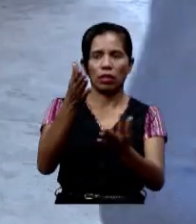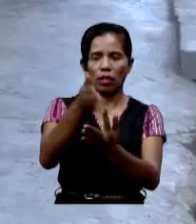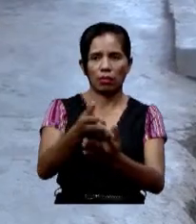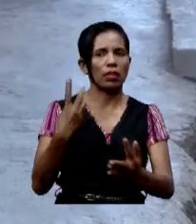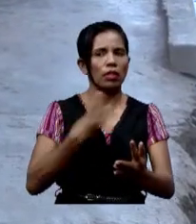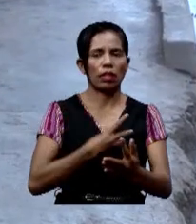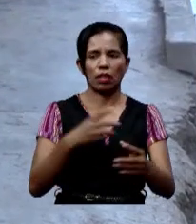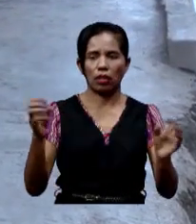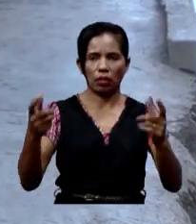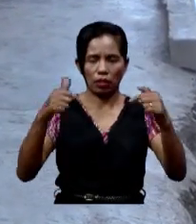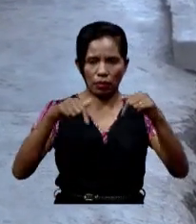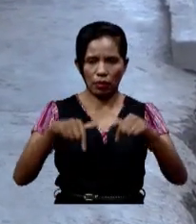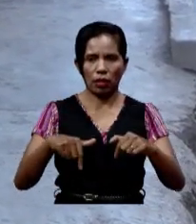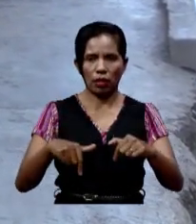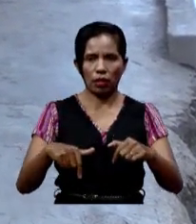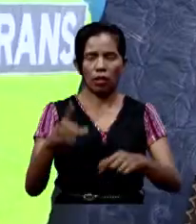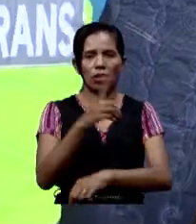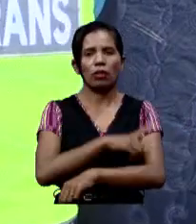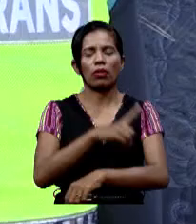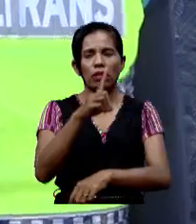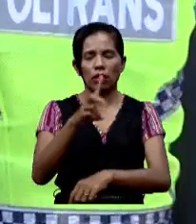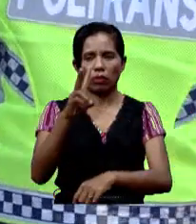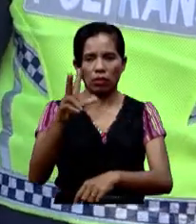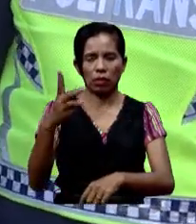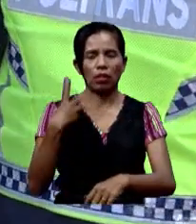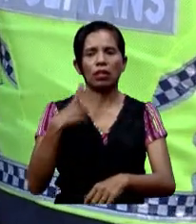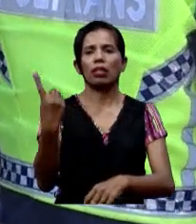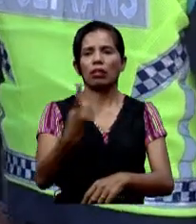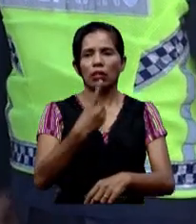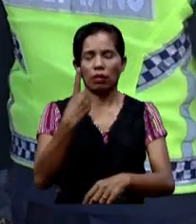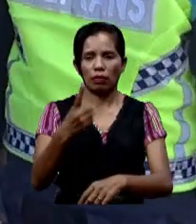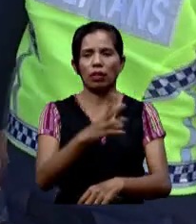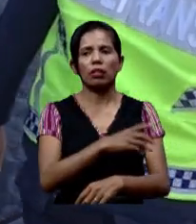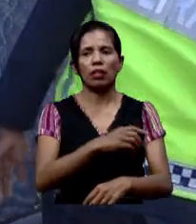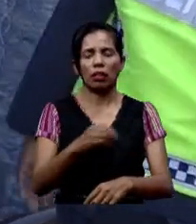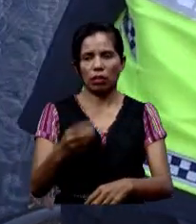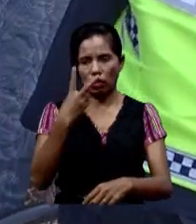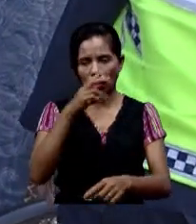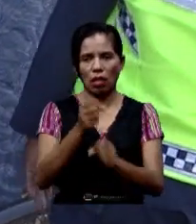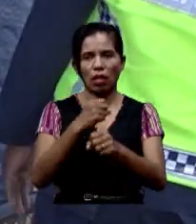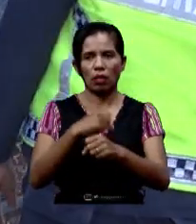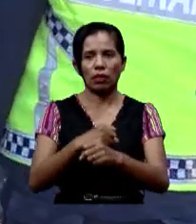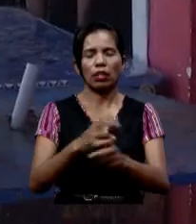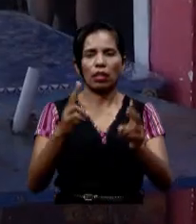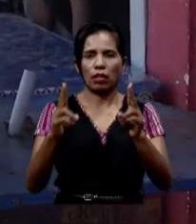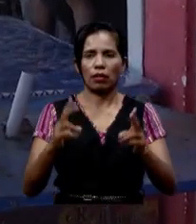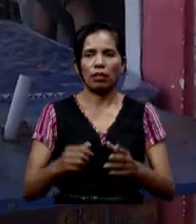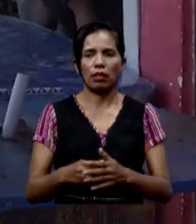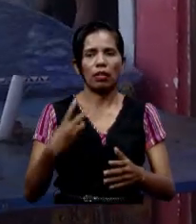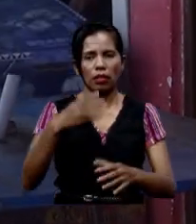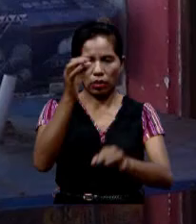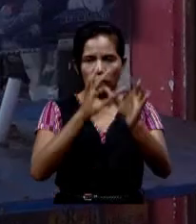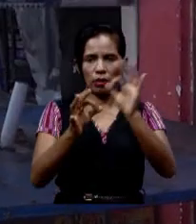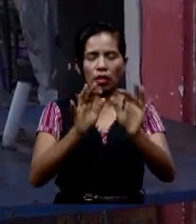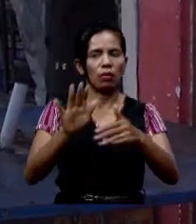be mai ini para mai lorong ide ruat ita lor lorong ita permanenti ita rutina ita halo buatnya rutina nebe ita fiar katak